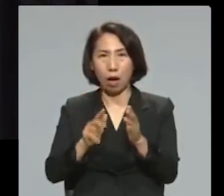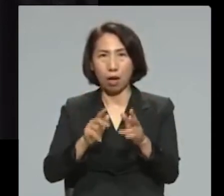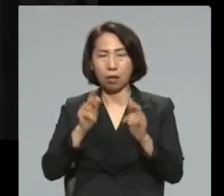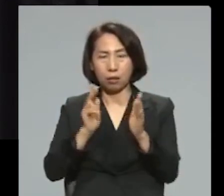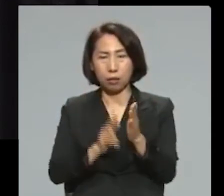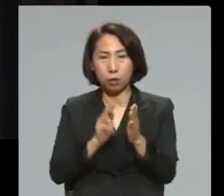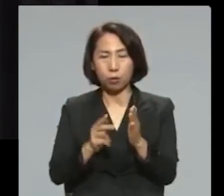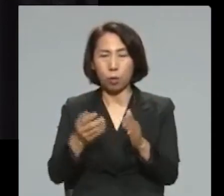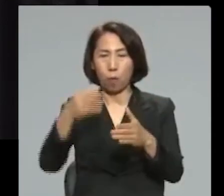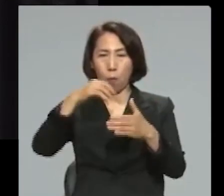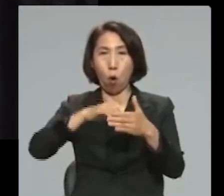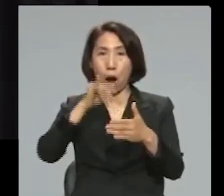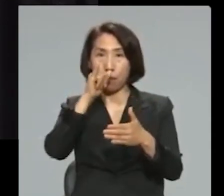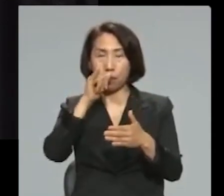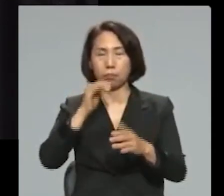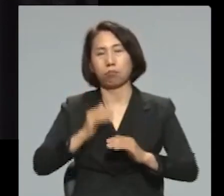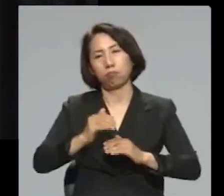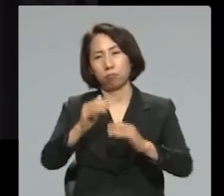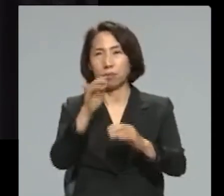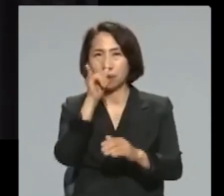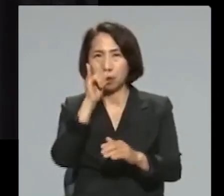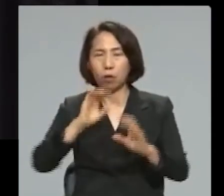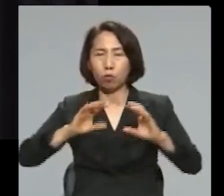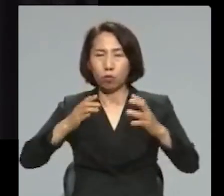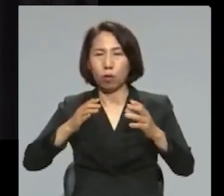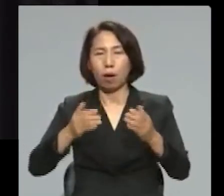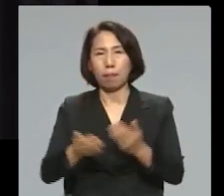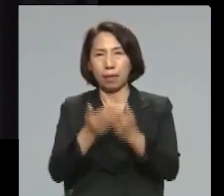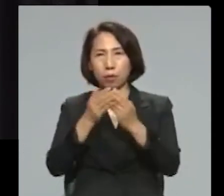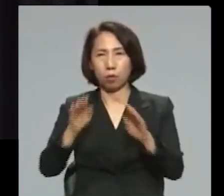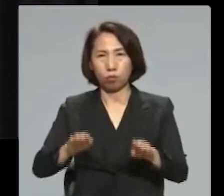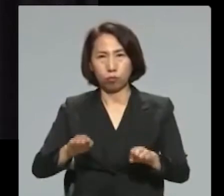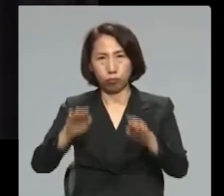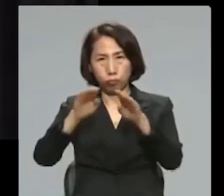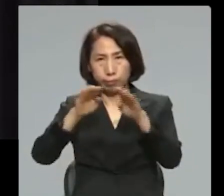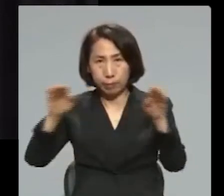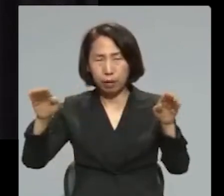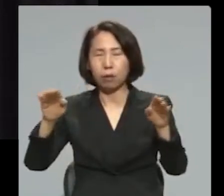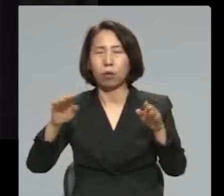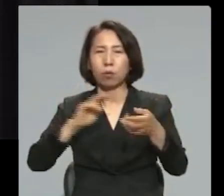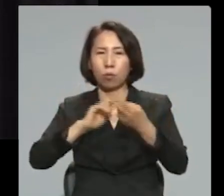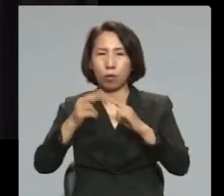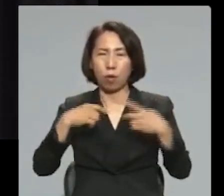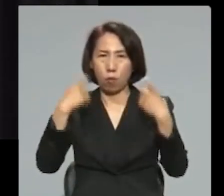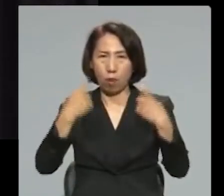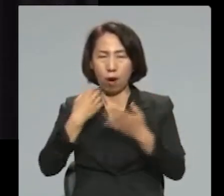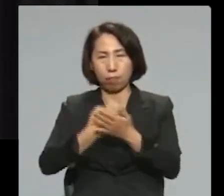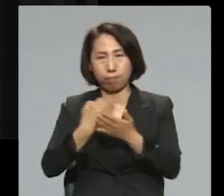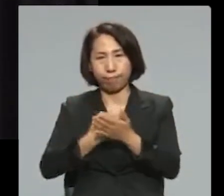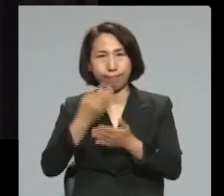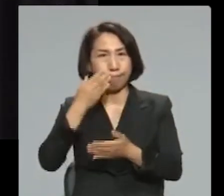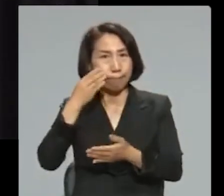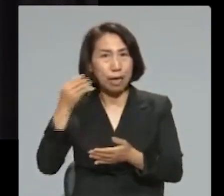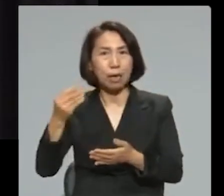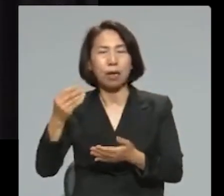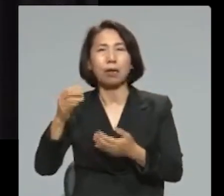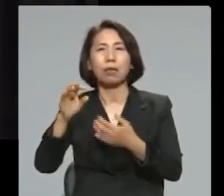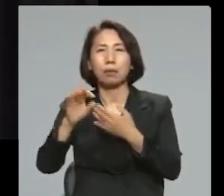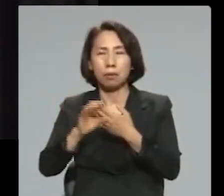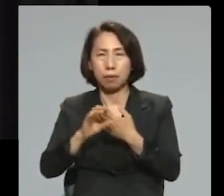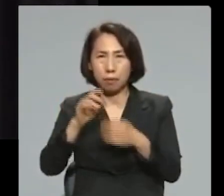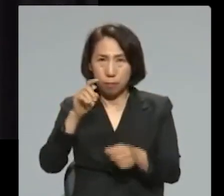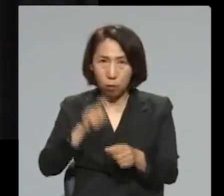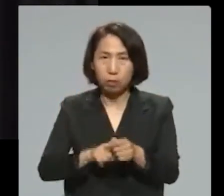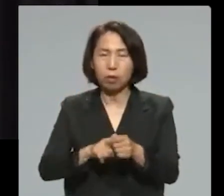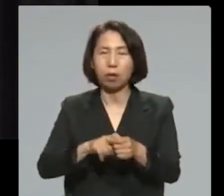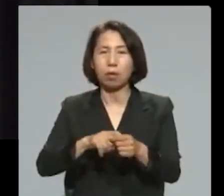추진이 됩니다. 국가균형 발전과 고령군의 관광산업 활성화를 위해서 달빛 내륙철도 역사를